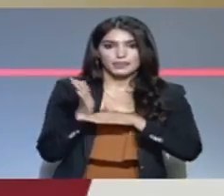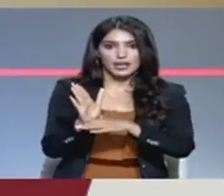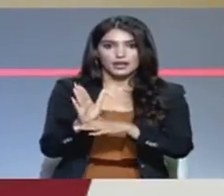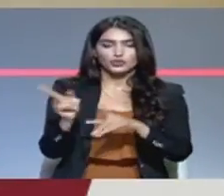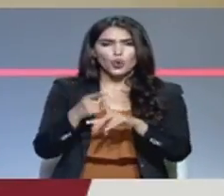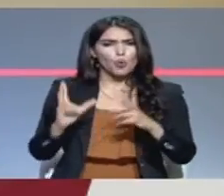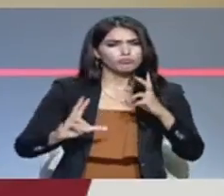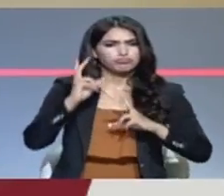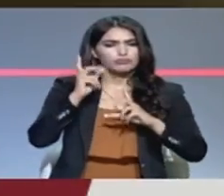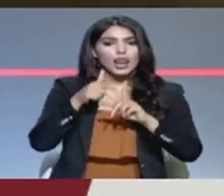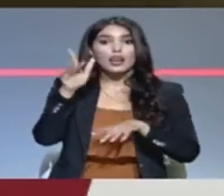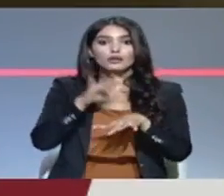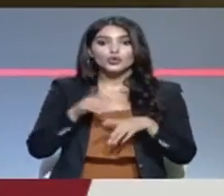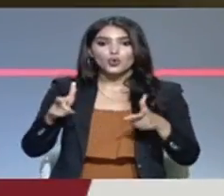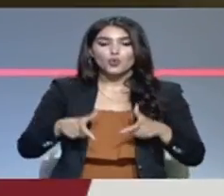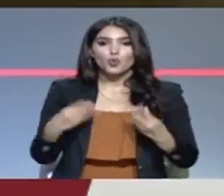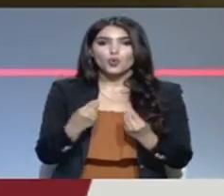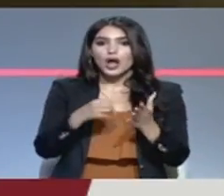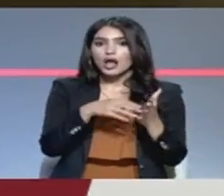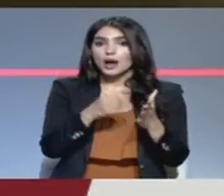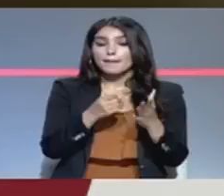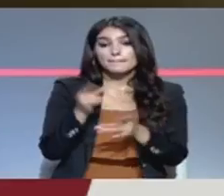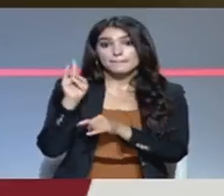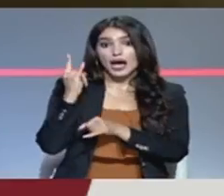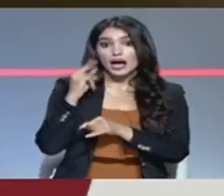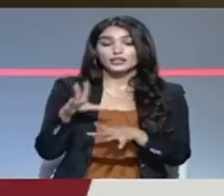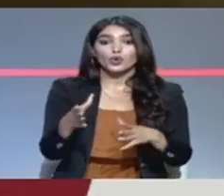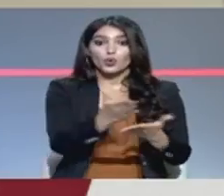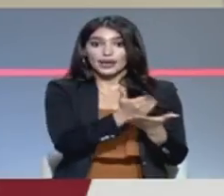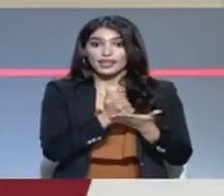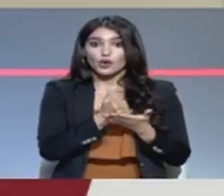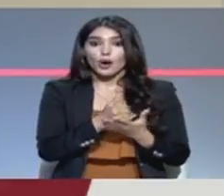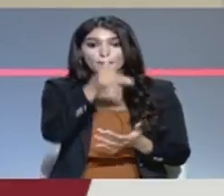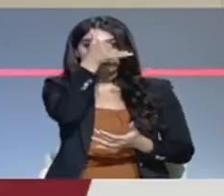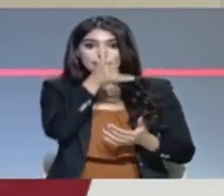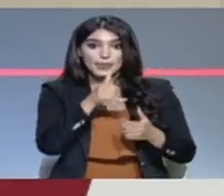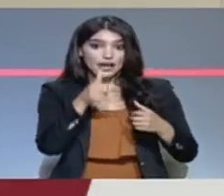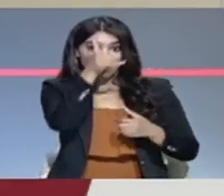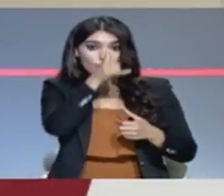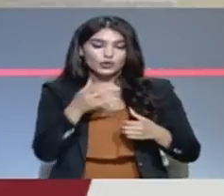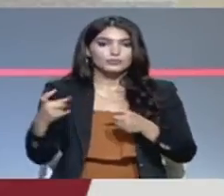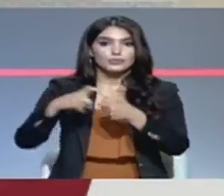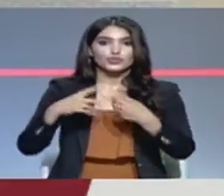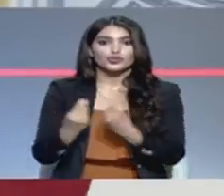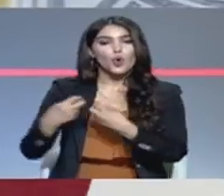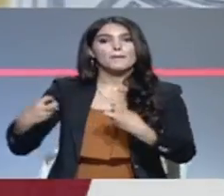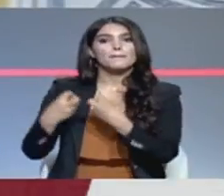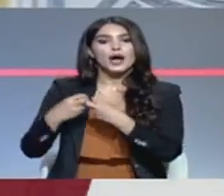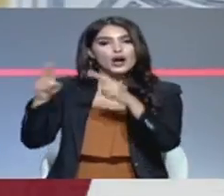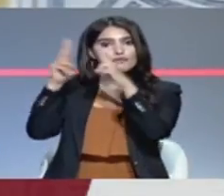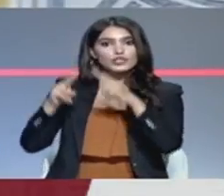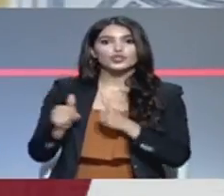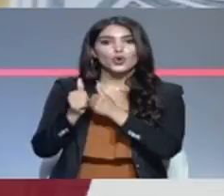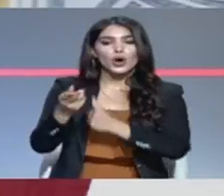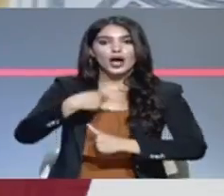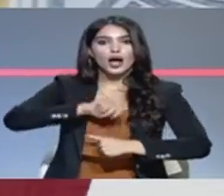جدل أثير حول مصير نسخة درع حنبعل الذي تم استعارته من المتحف ليشارك في معرض دولي بإسبانيا